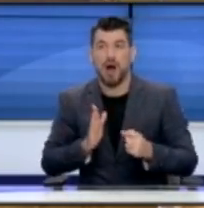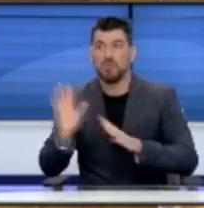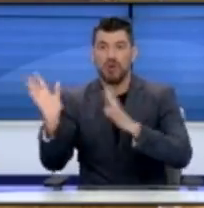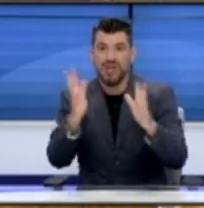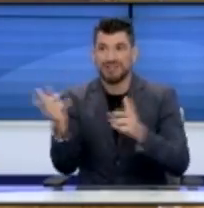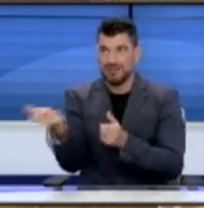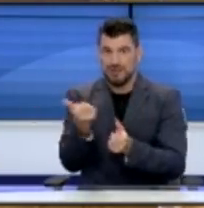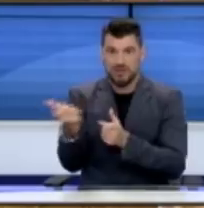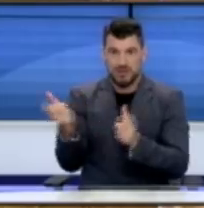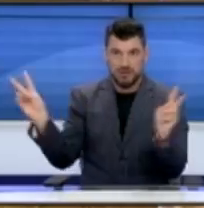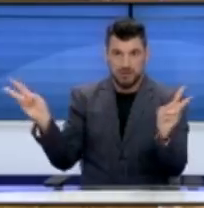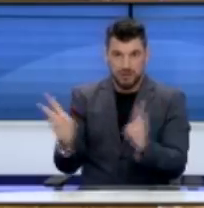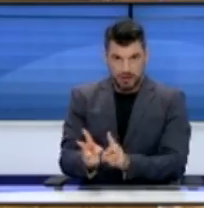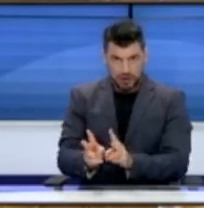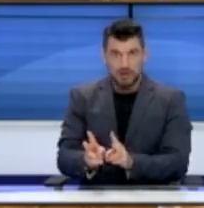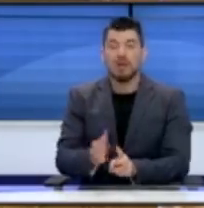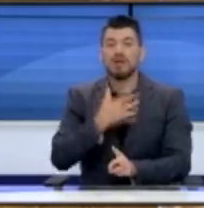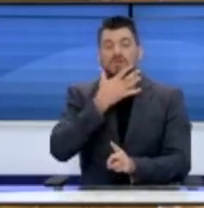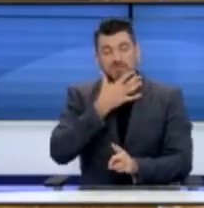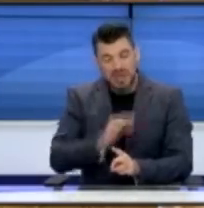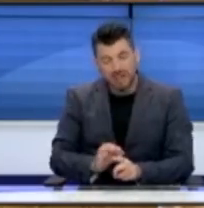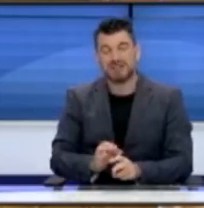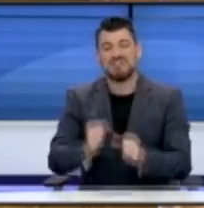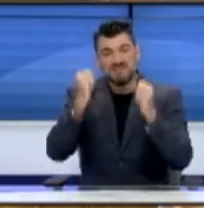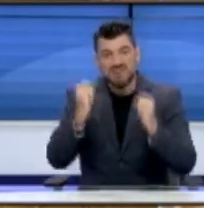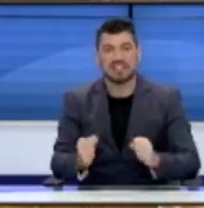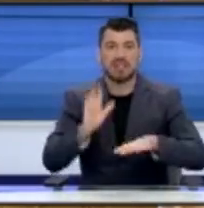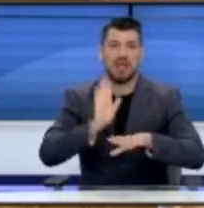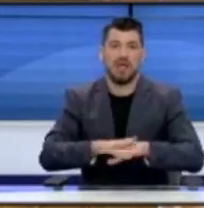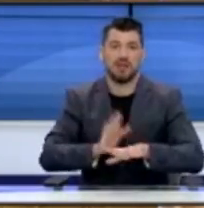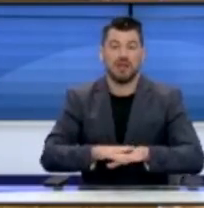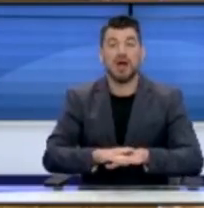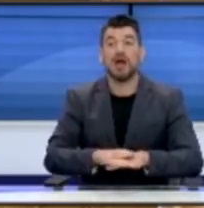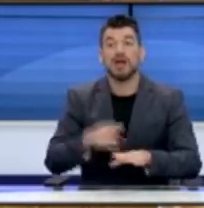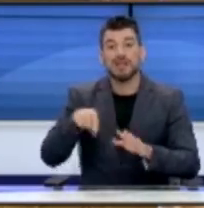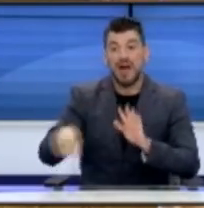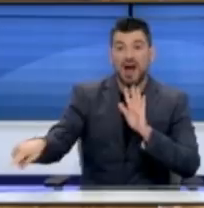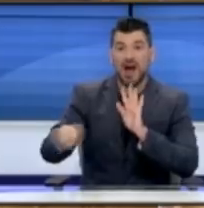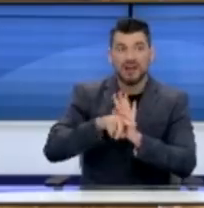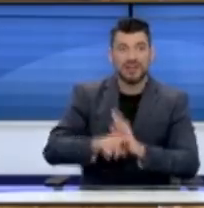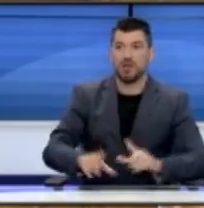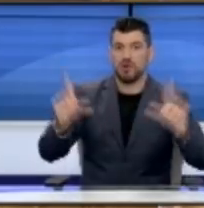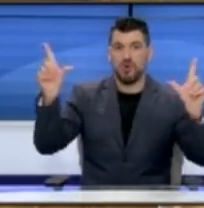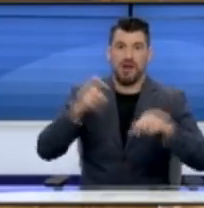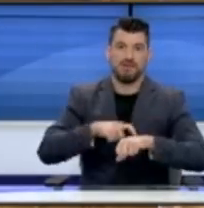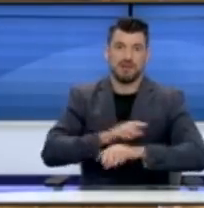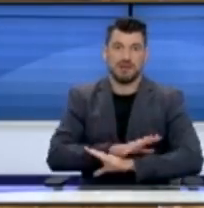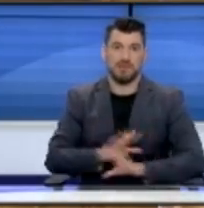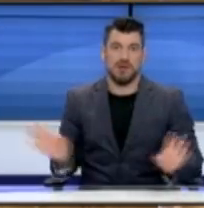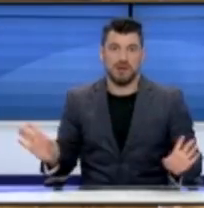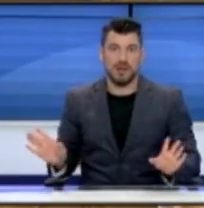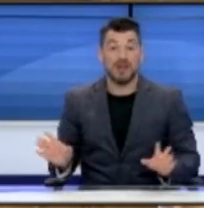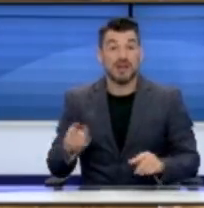των πυρκαγιών, αποτελεί μια βασική αιτία για την αρνητική κατάσταση που υπάρχει. Και μάλιστα